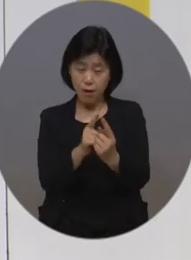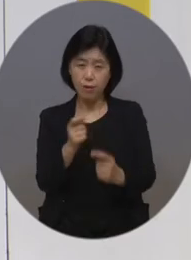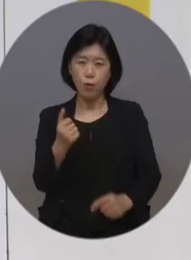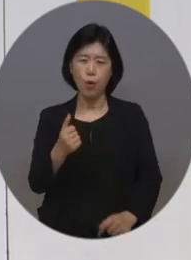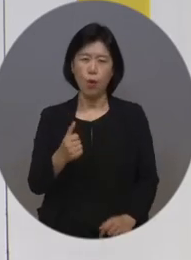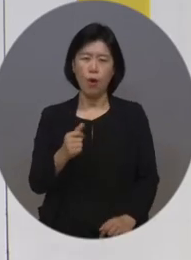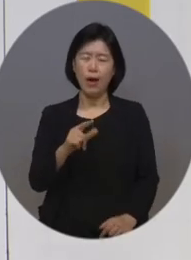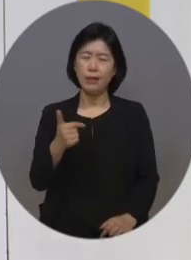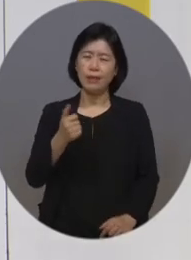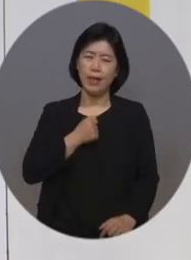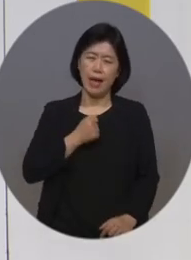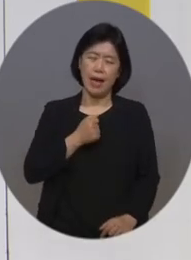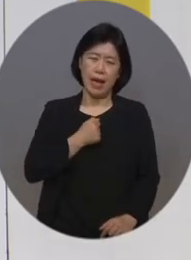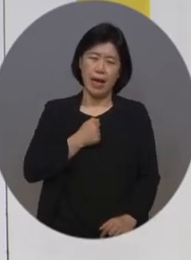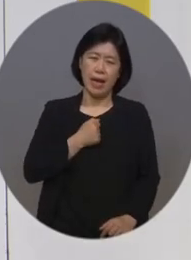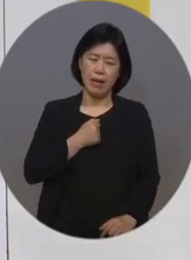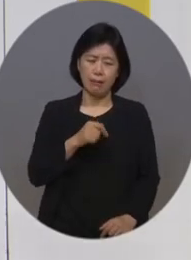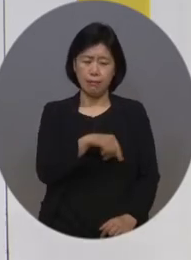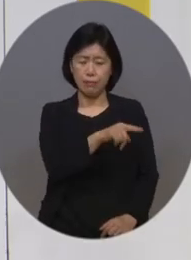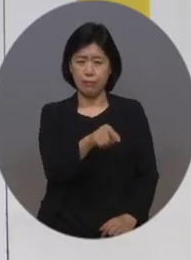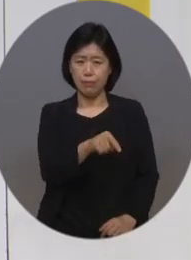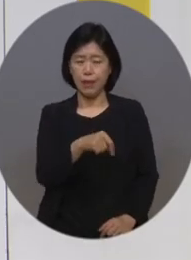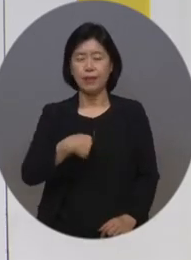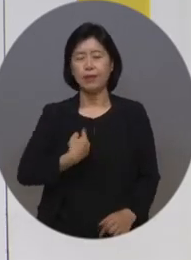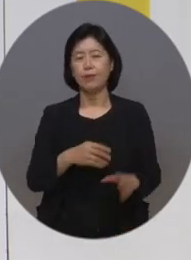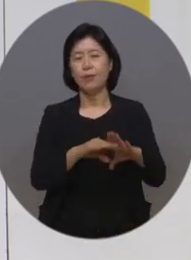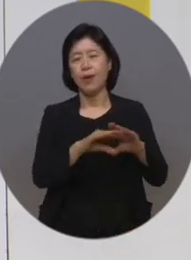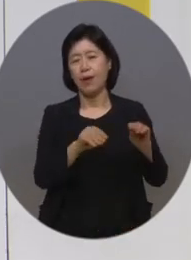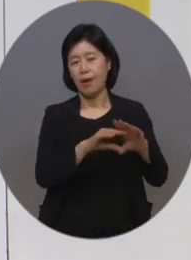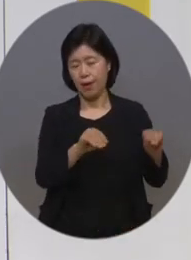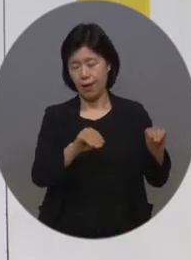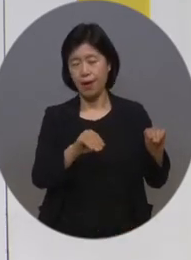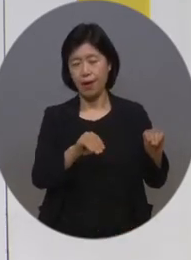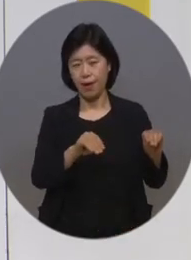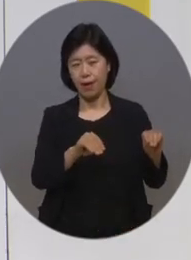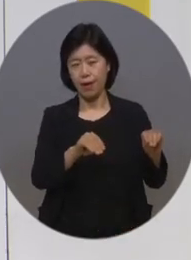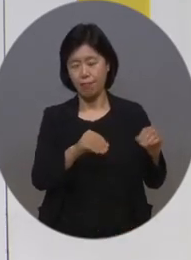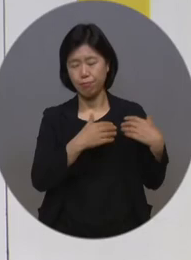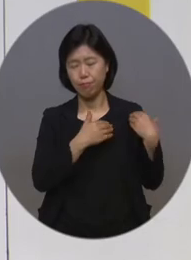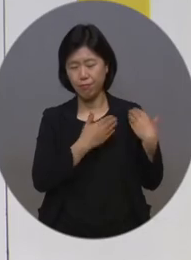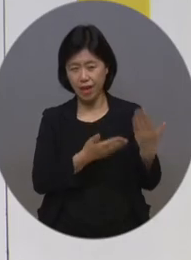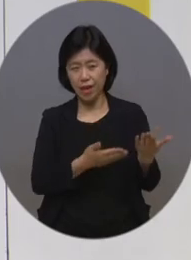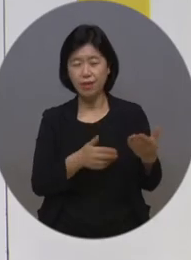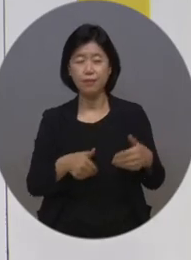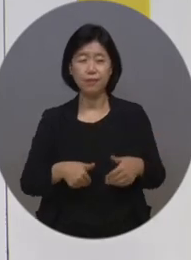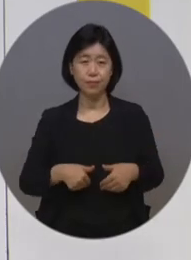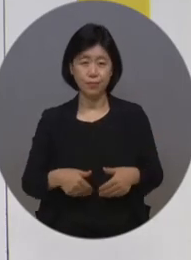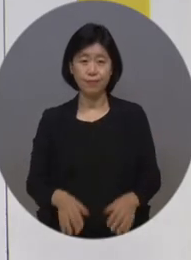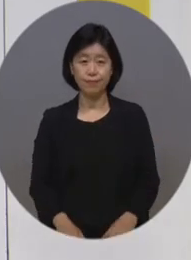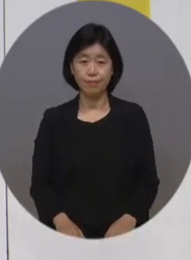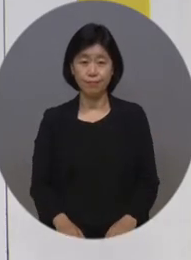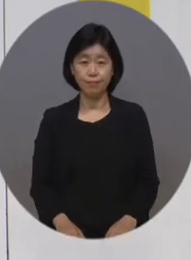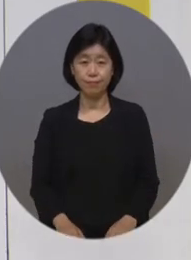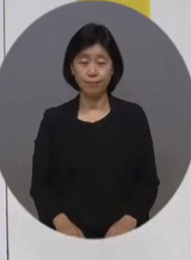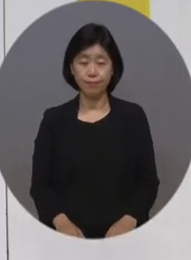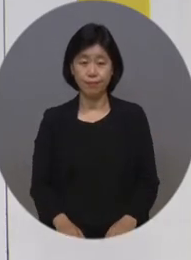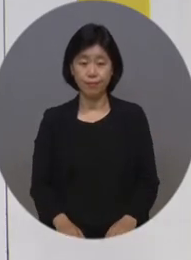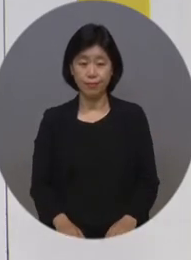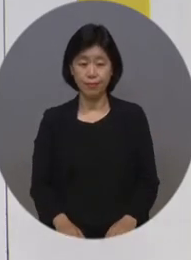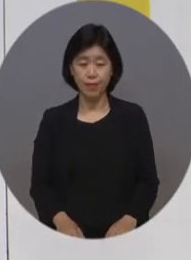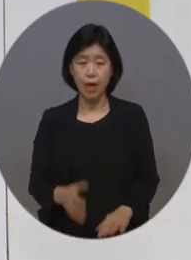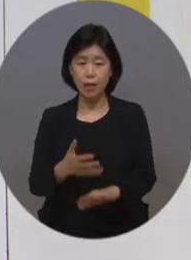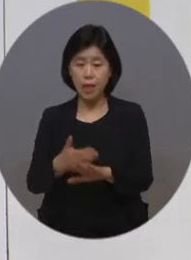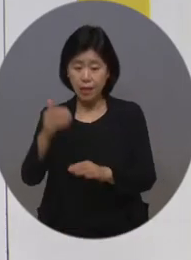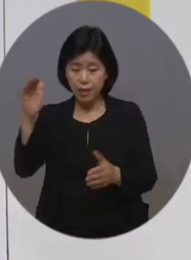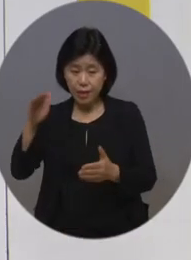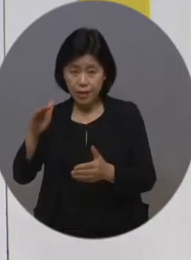막연 힘들 이런 것들을 스스로 헤쳐 나가도록 하고 대신 이것을 남 드라고 피고 해가지고 너 왜 이것